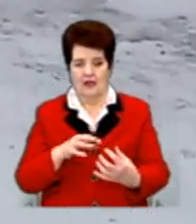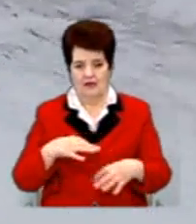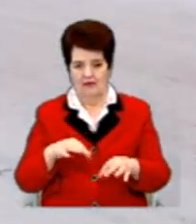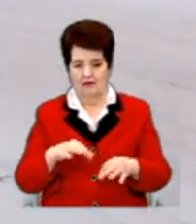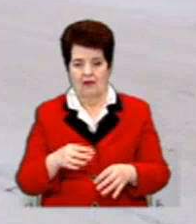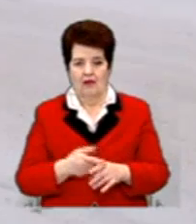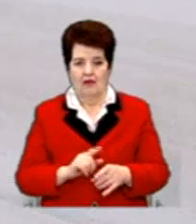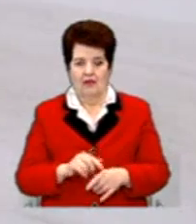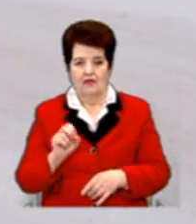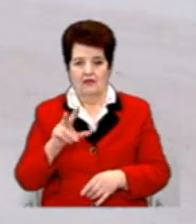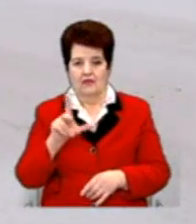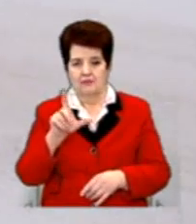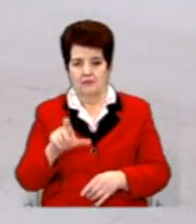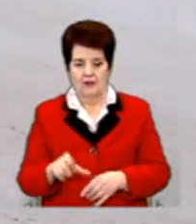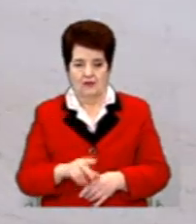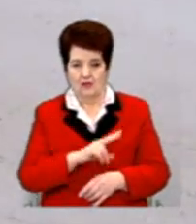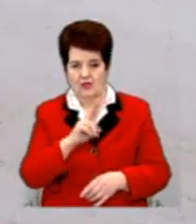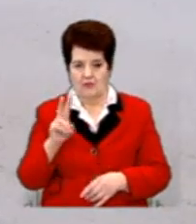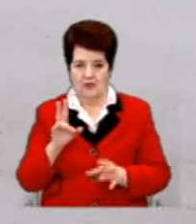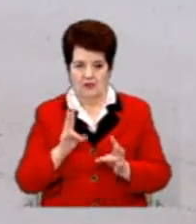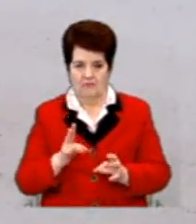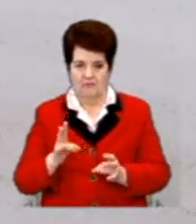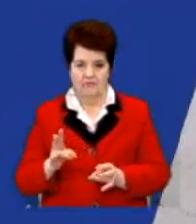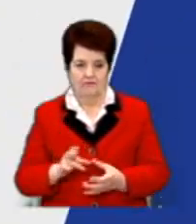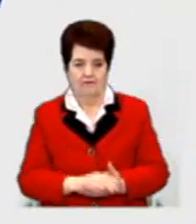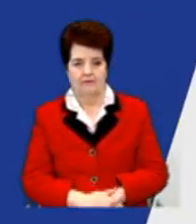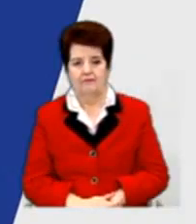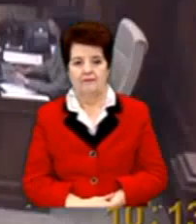circa 13 persoane. Nimeni nu a avut de suferit.